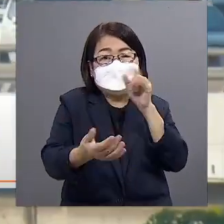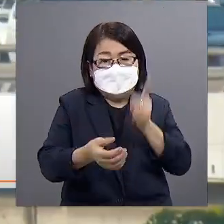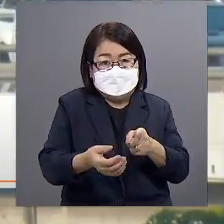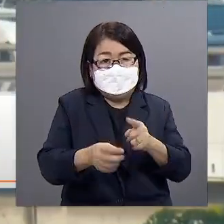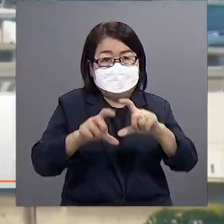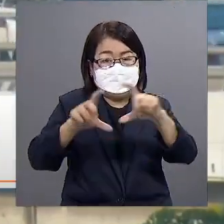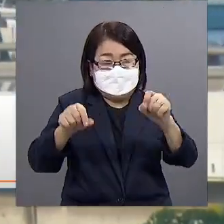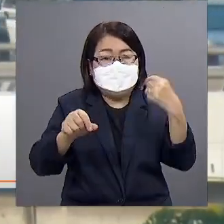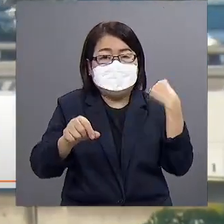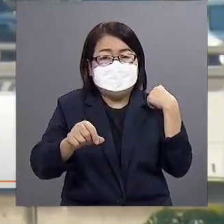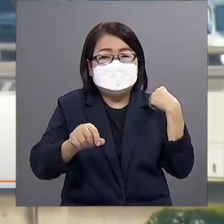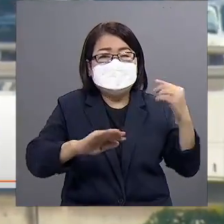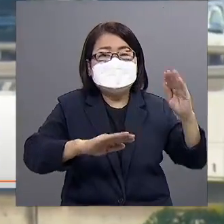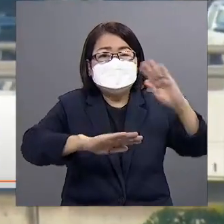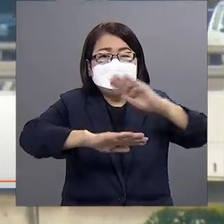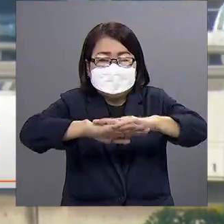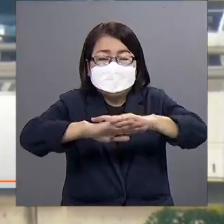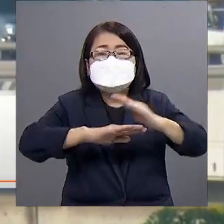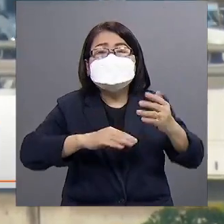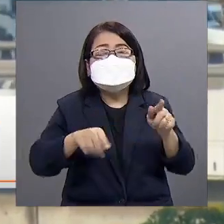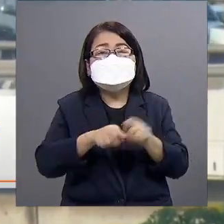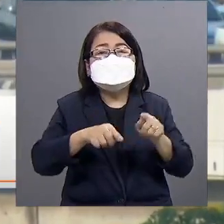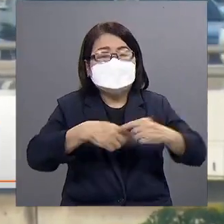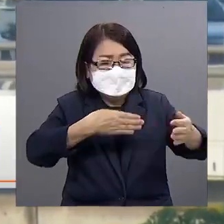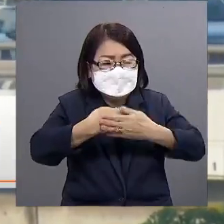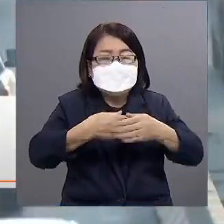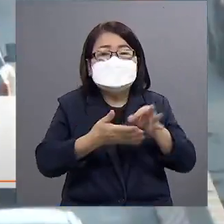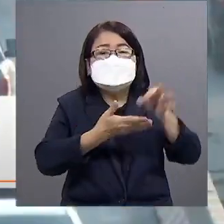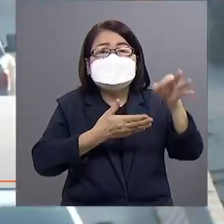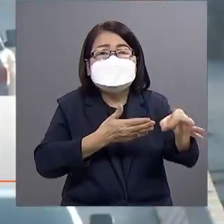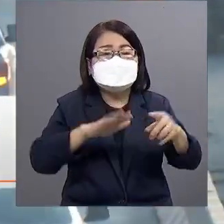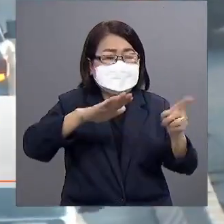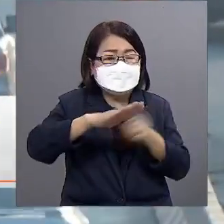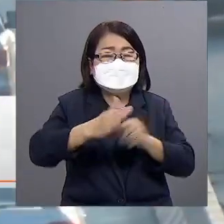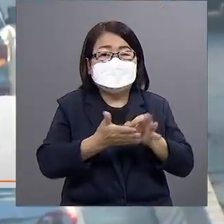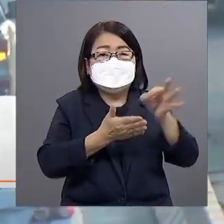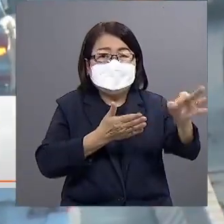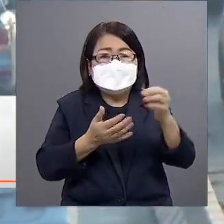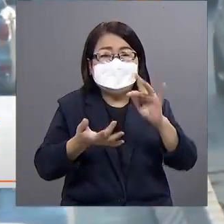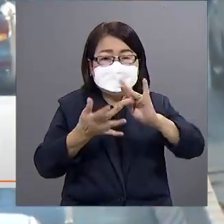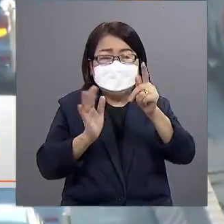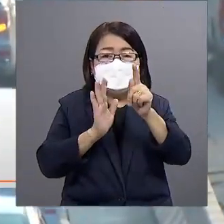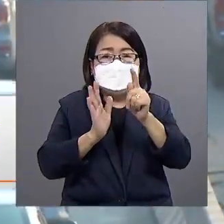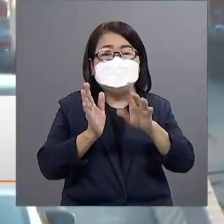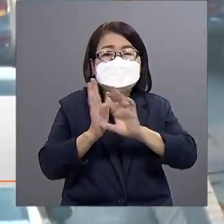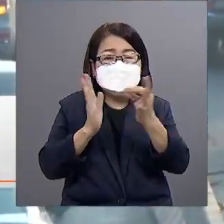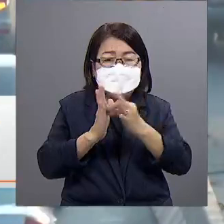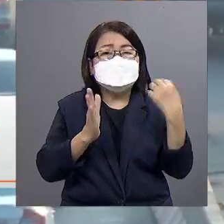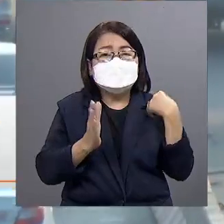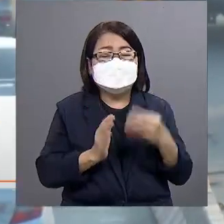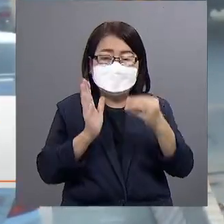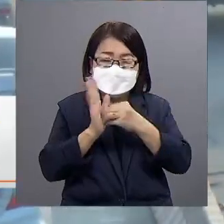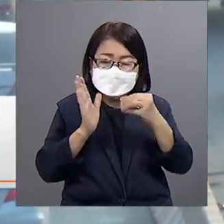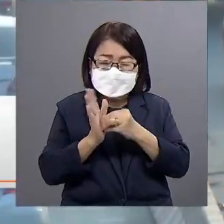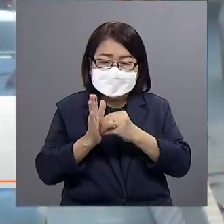ต่ว่าไปหาซื้อกันมาจากในโซเชียลมันจะเป็นสกรีนเลยน้องป้างอยากได้จังหวัดไหนกรุงเทพมหานครพังงาเนี่ยคือมันจะเป็นลายลายนั้นเล